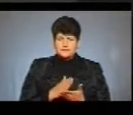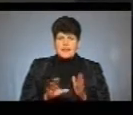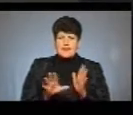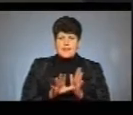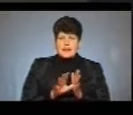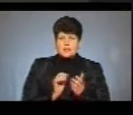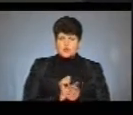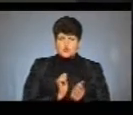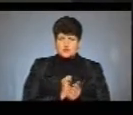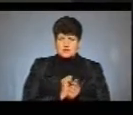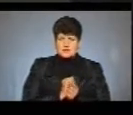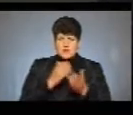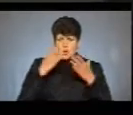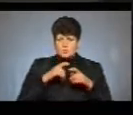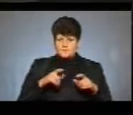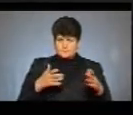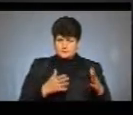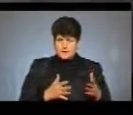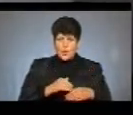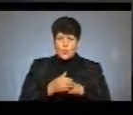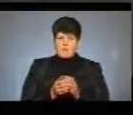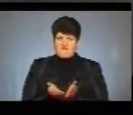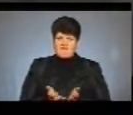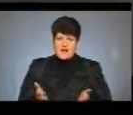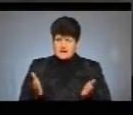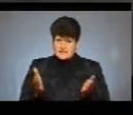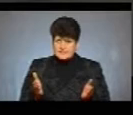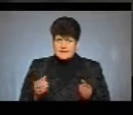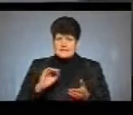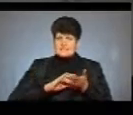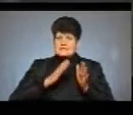електросушилка, полотенце, умивальник, дзеркало,